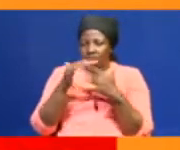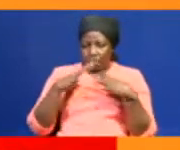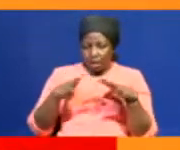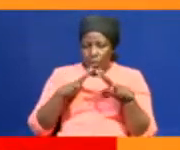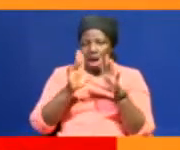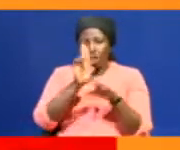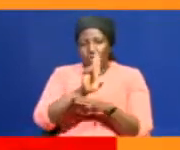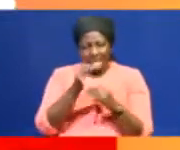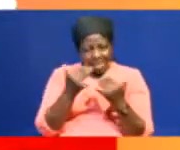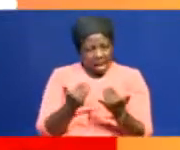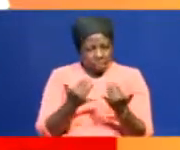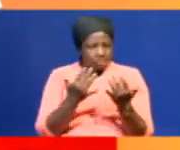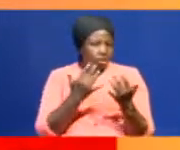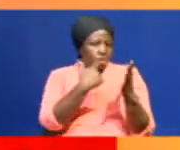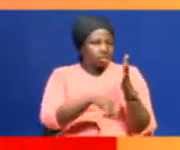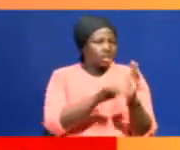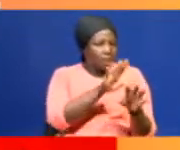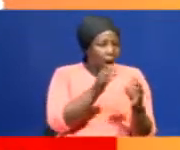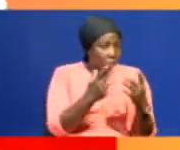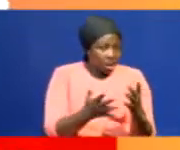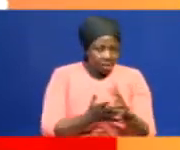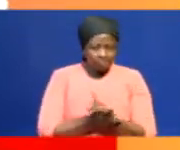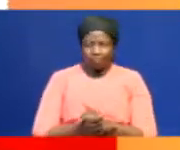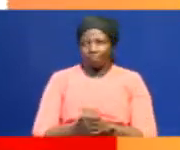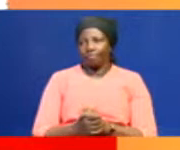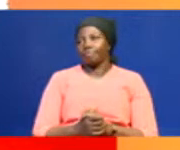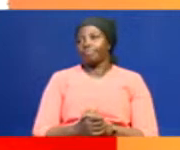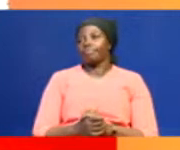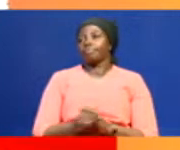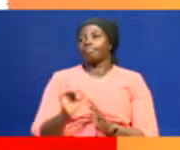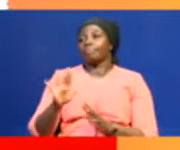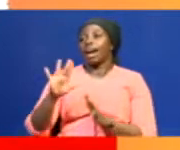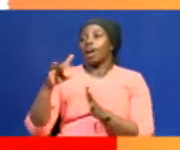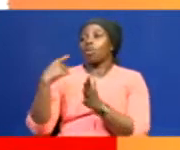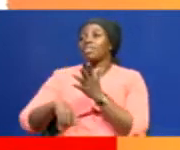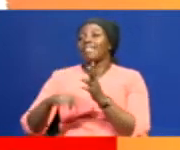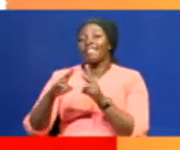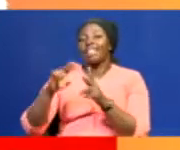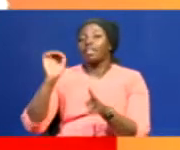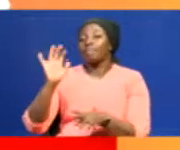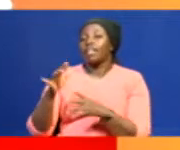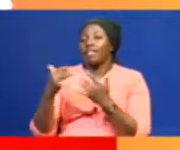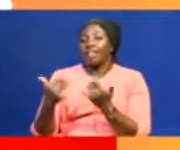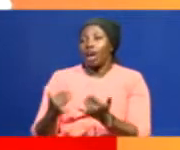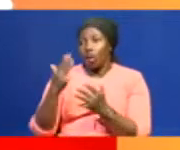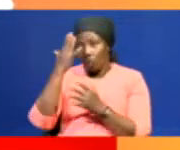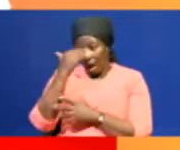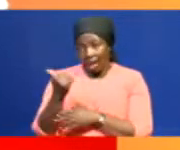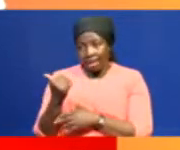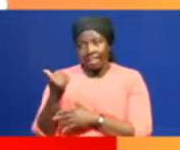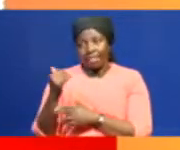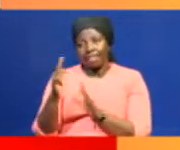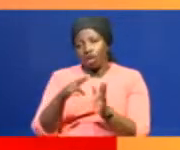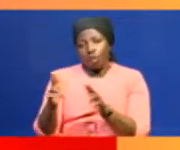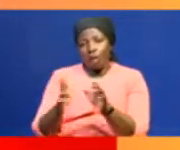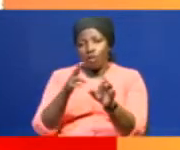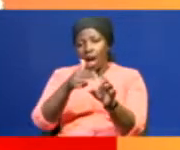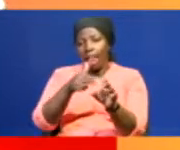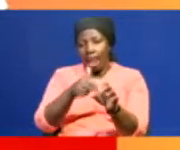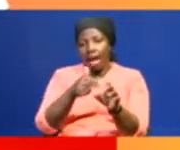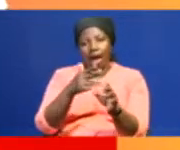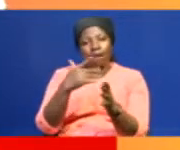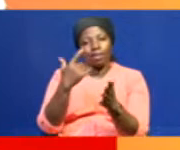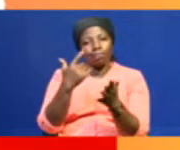iko vipi? Okay, bei yake ni gali saa hizi kwa maana hizi pikipiki za kawaida za mafuta unapata na 170